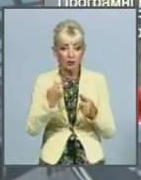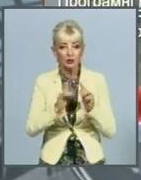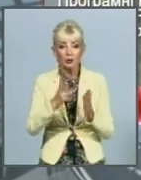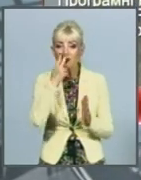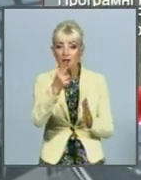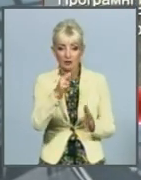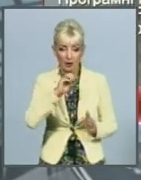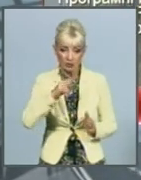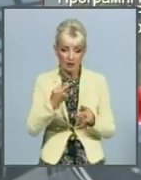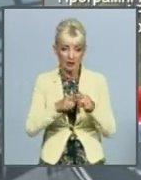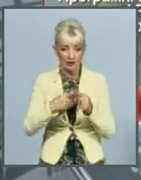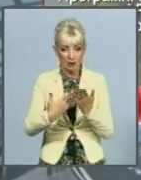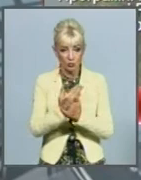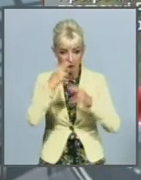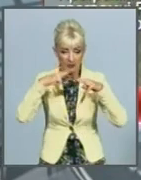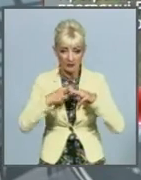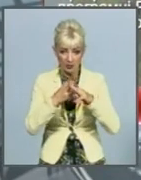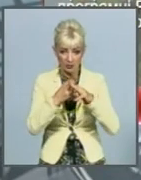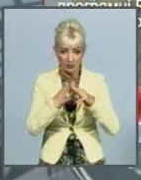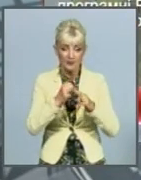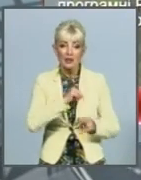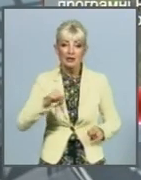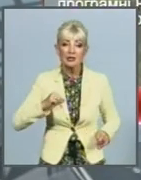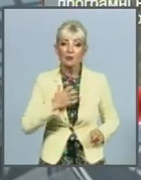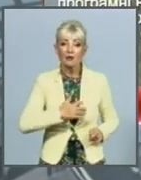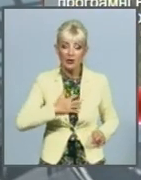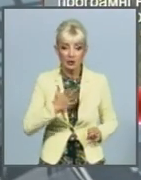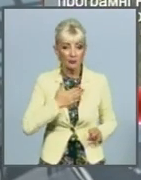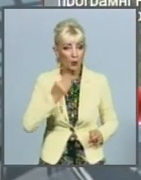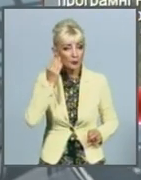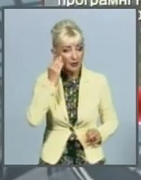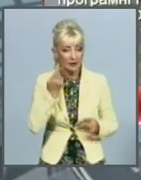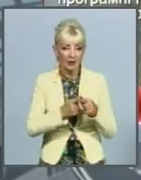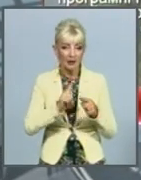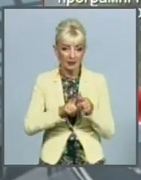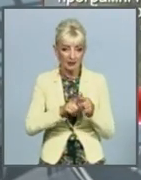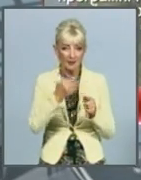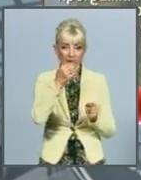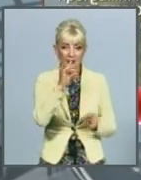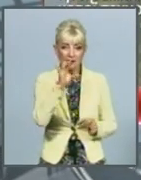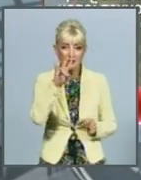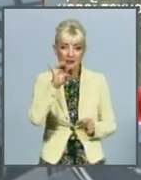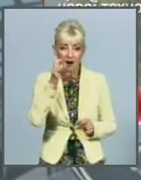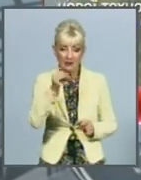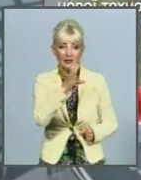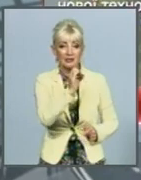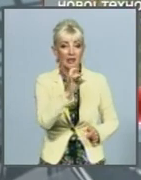частина цієї нової технології. Найважливіша, на мій погляд, частина – це так званий фіскальний сервер, який буде збирати